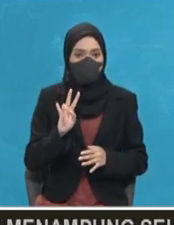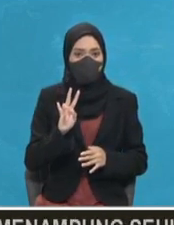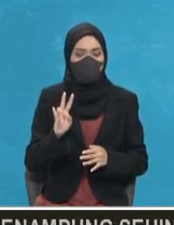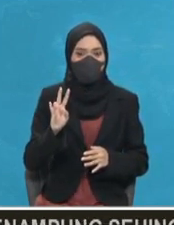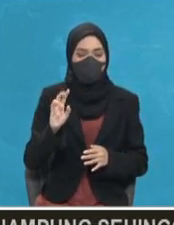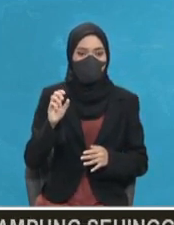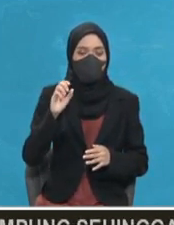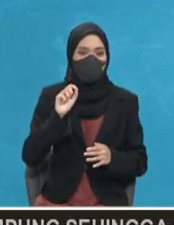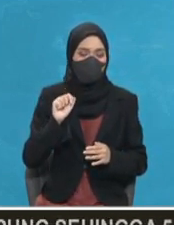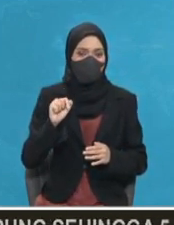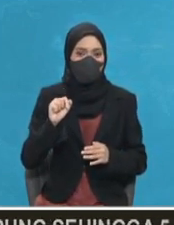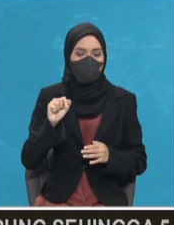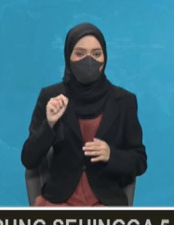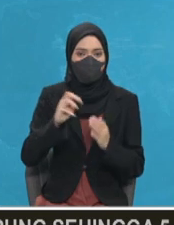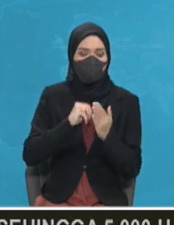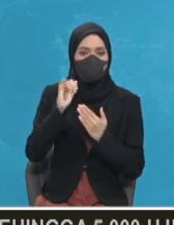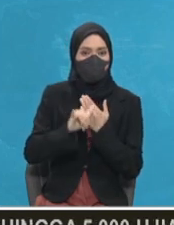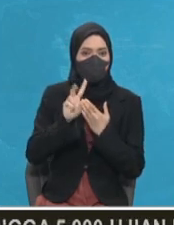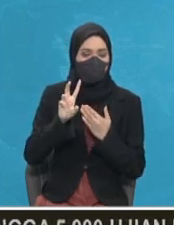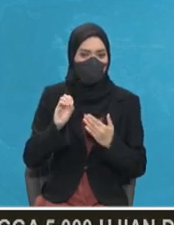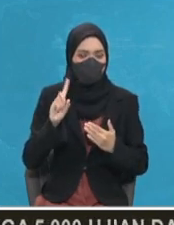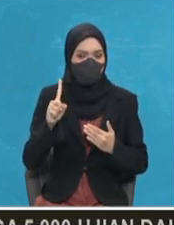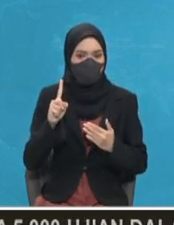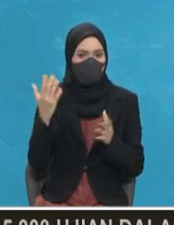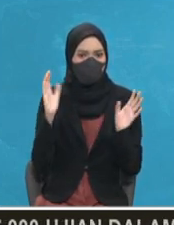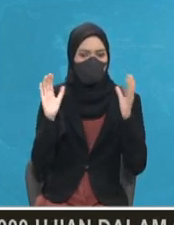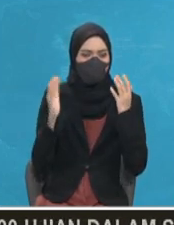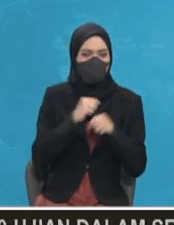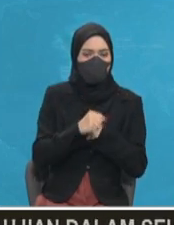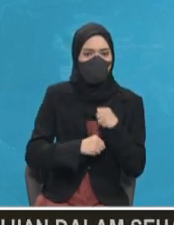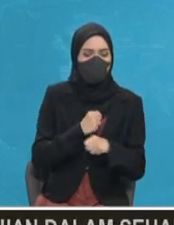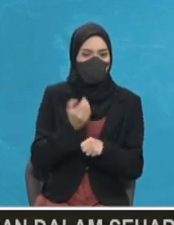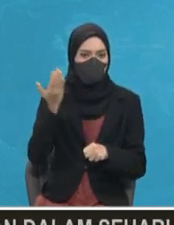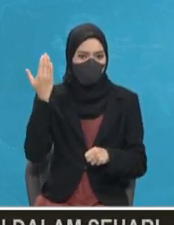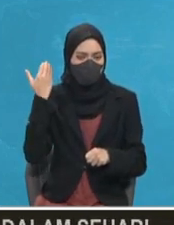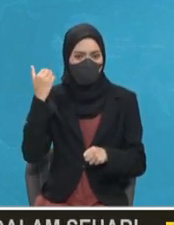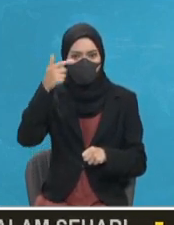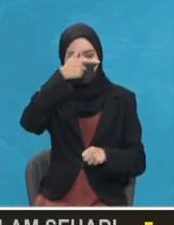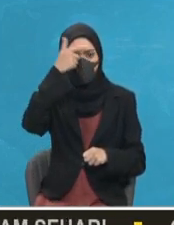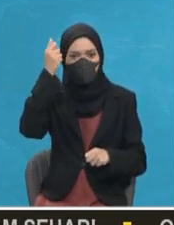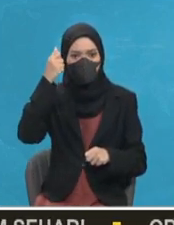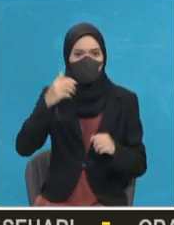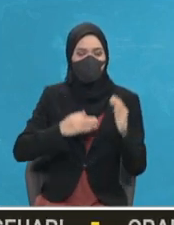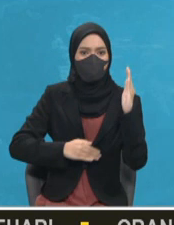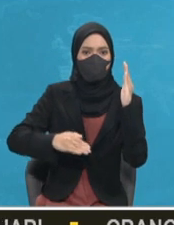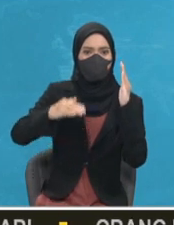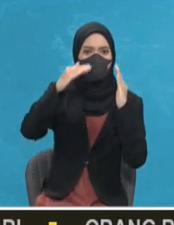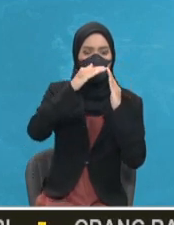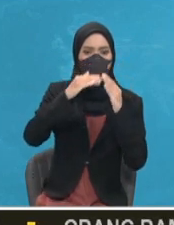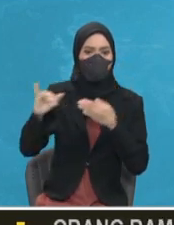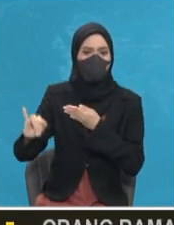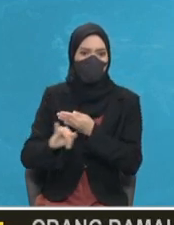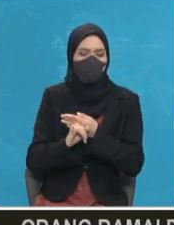juta wingard Pada bulan Mei 2021 berbanding tahun lalu ini terutamanya disebabkan oleh peningkatan impor